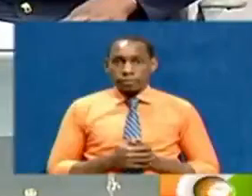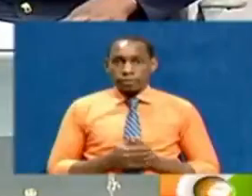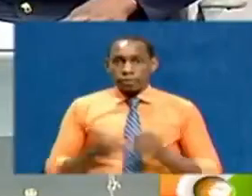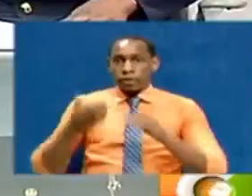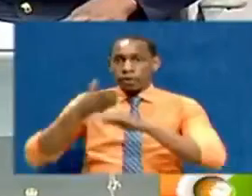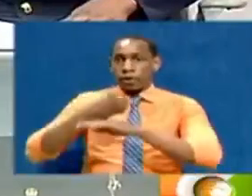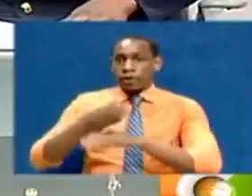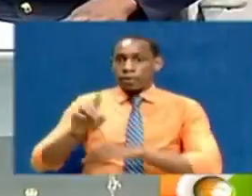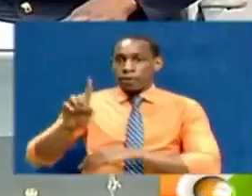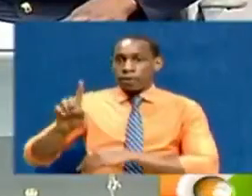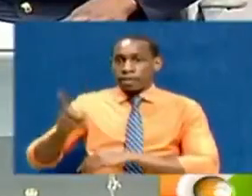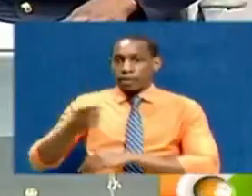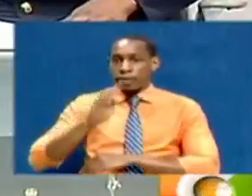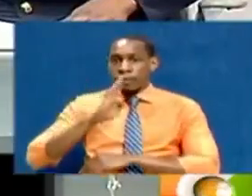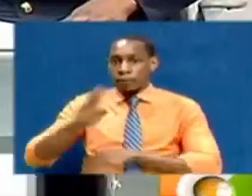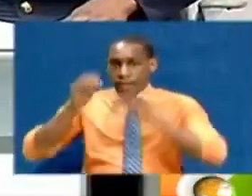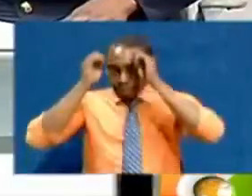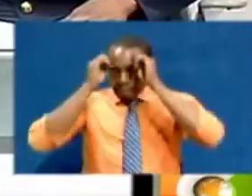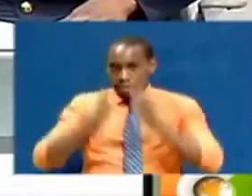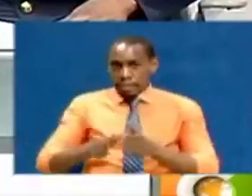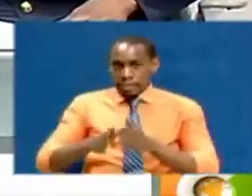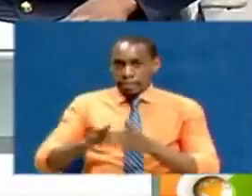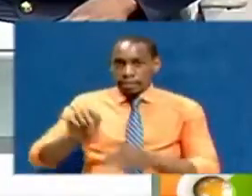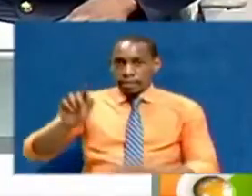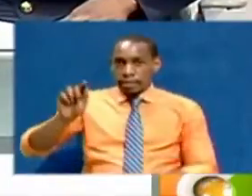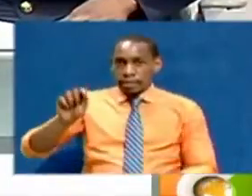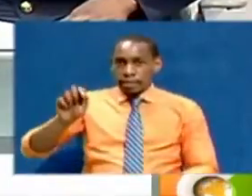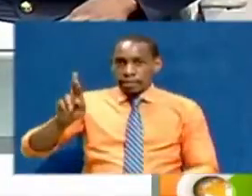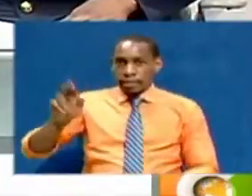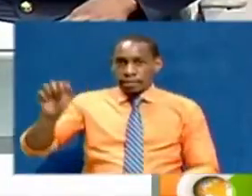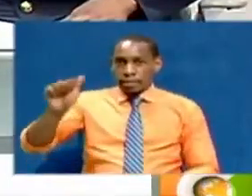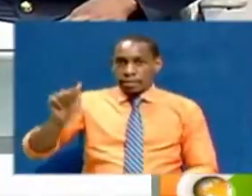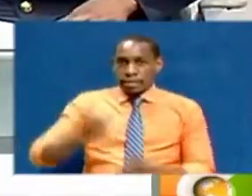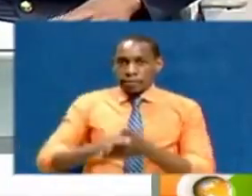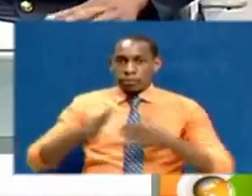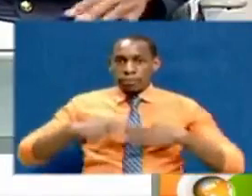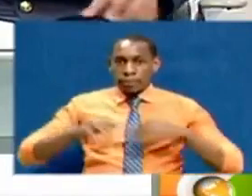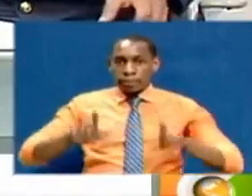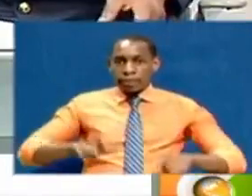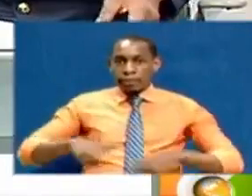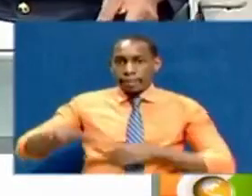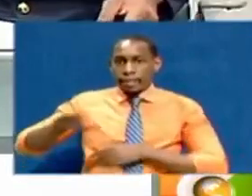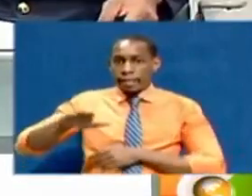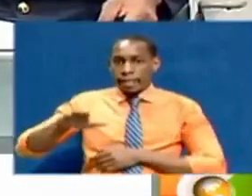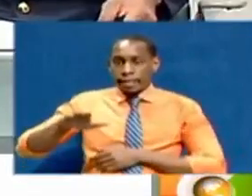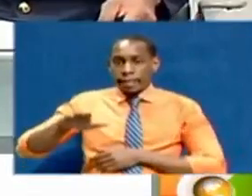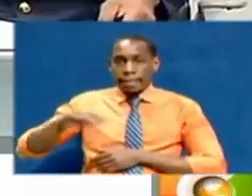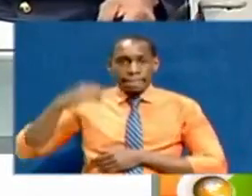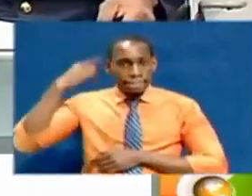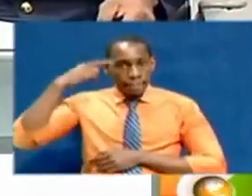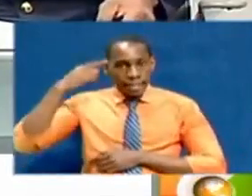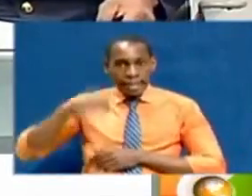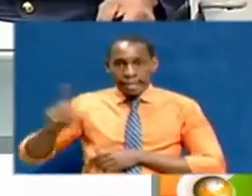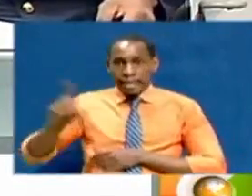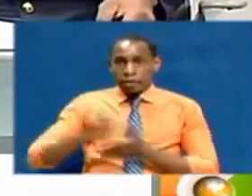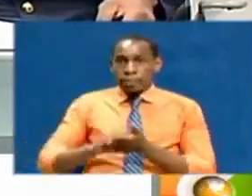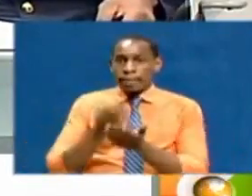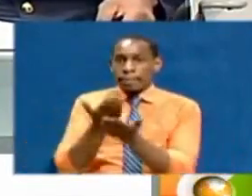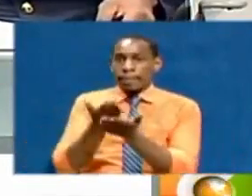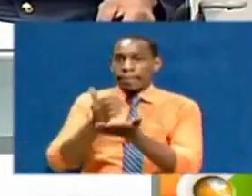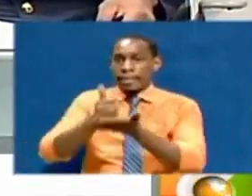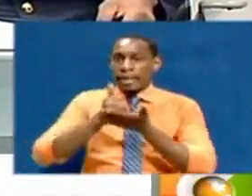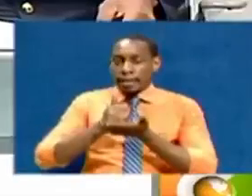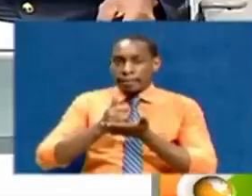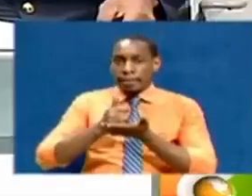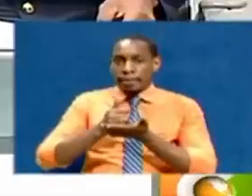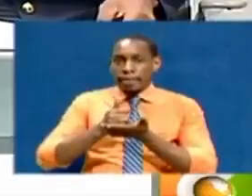Zaidi ya wanafunzi 1400 wa shule ya St. Teresa na wakaazi wa mtaa wa Kiamutesya iliyoko Mathare Nairobi wanaomba